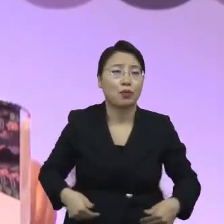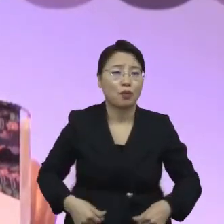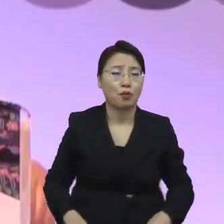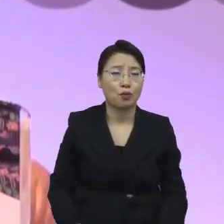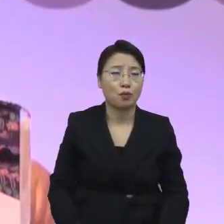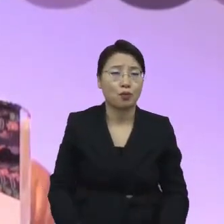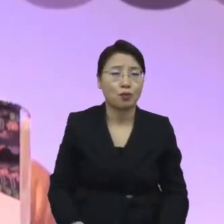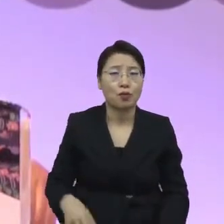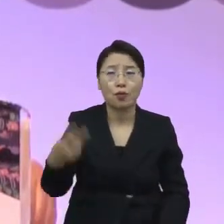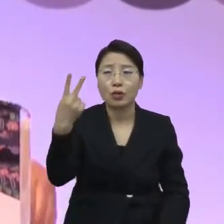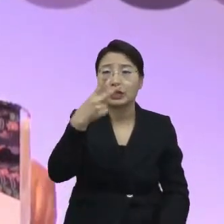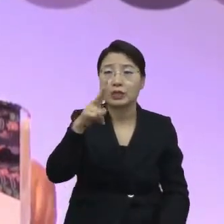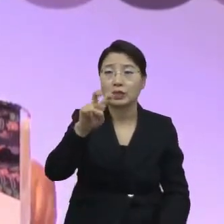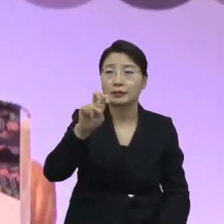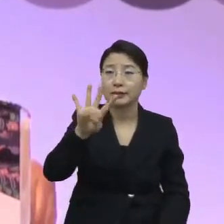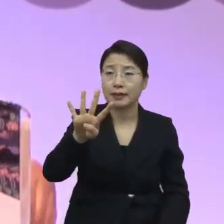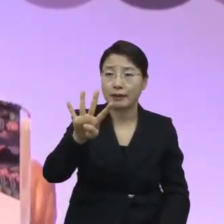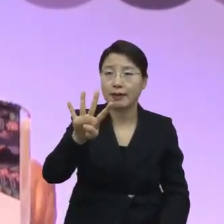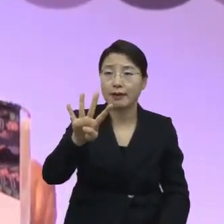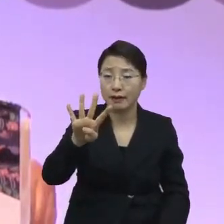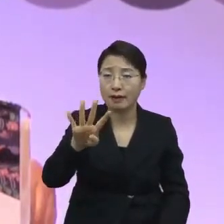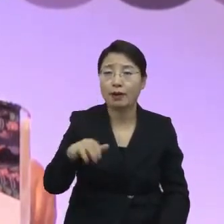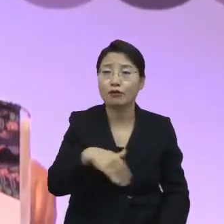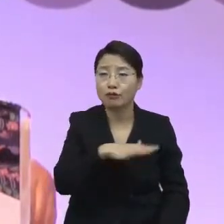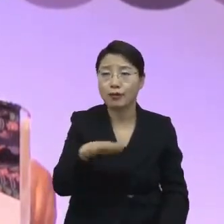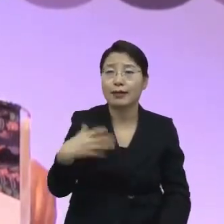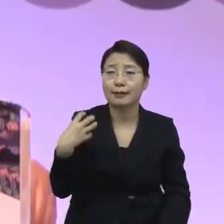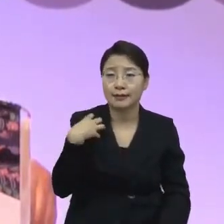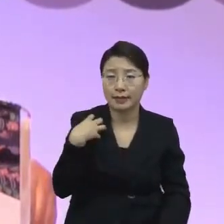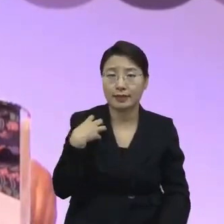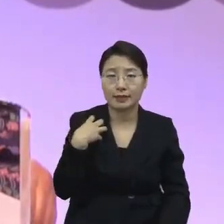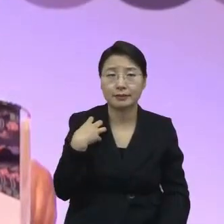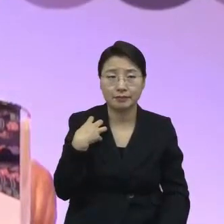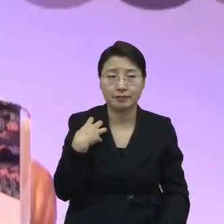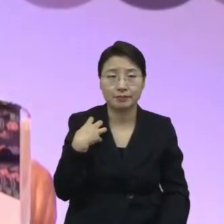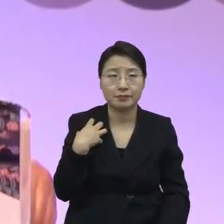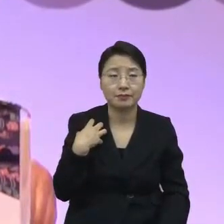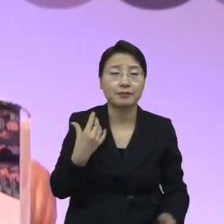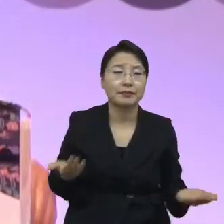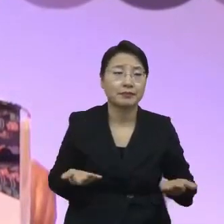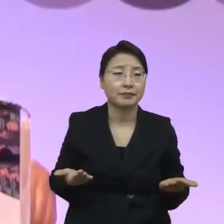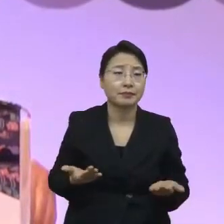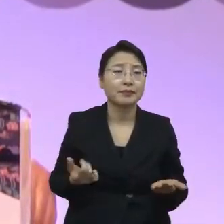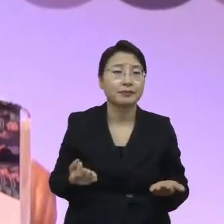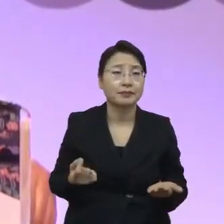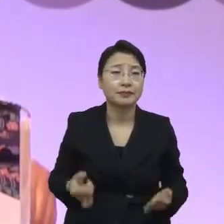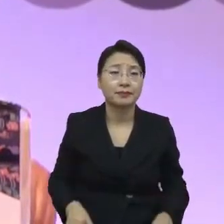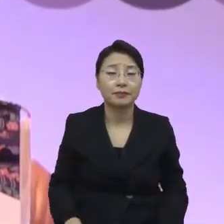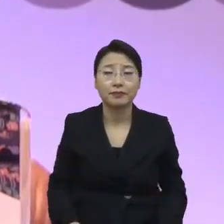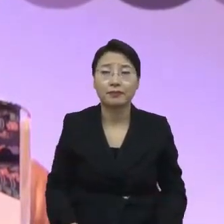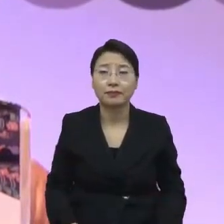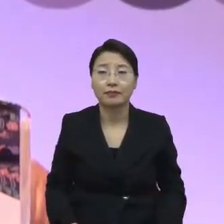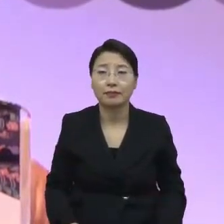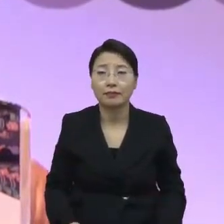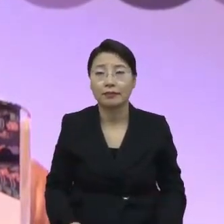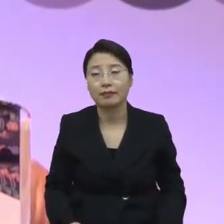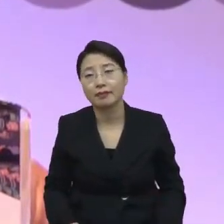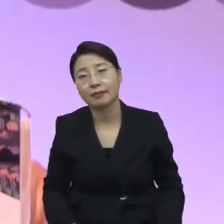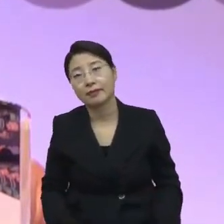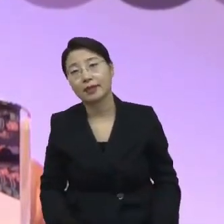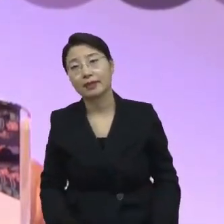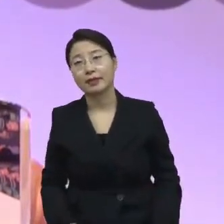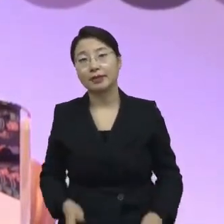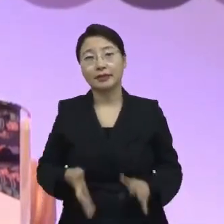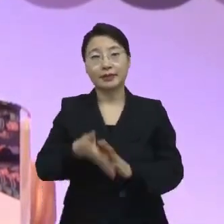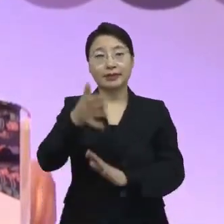이게 2024년에게 우리에게 주어진 또 다른 과제일 수 있습니다. 어쨌든